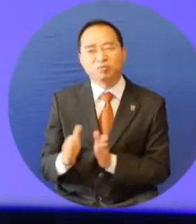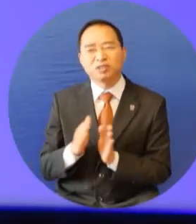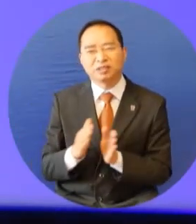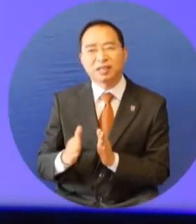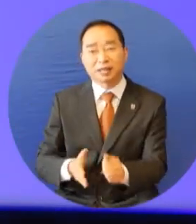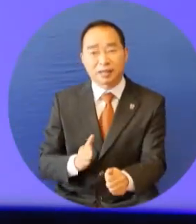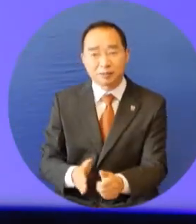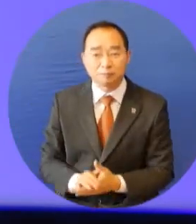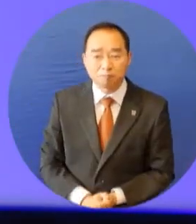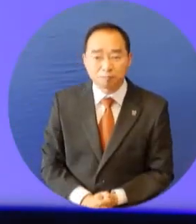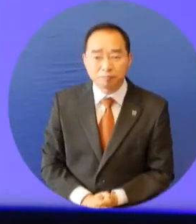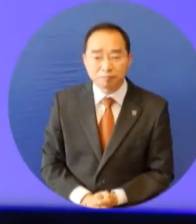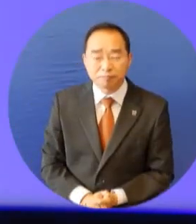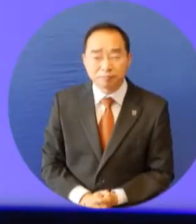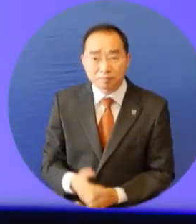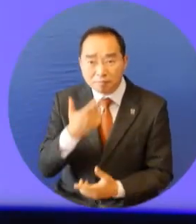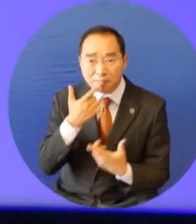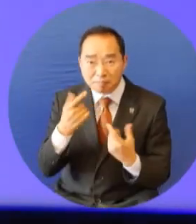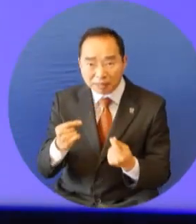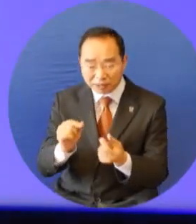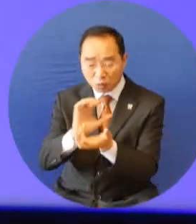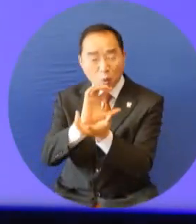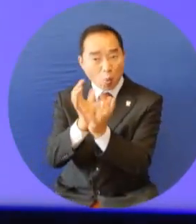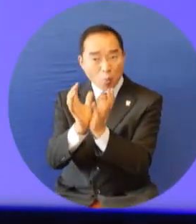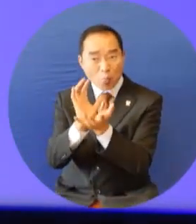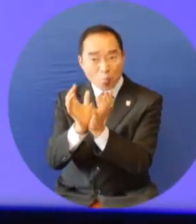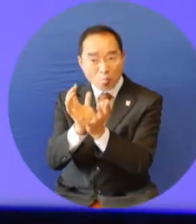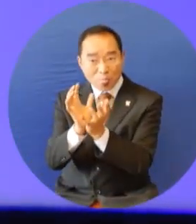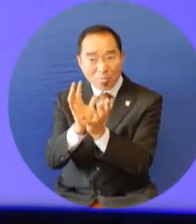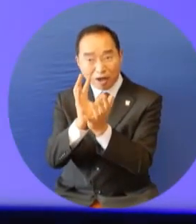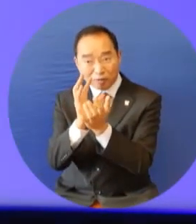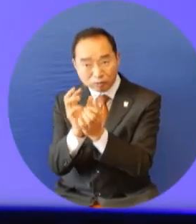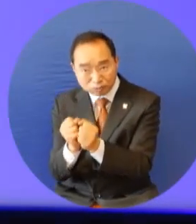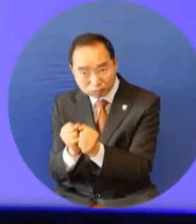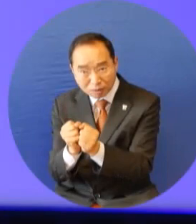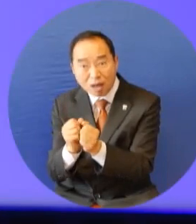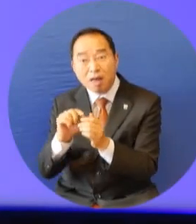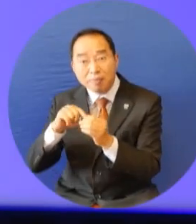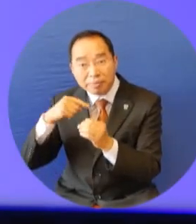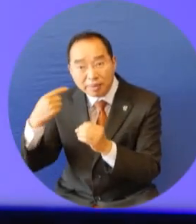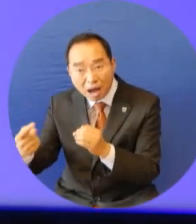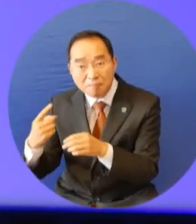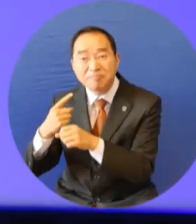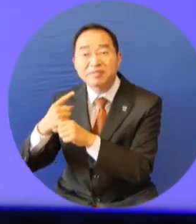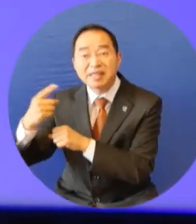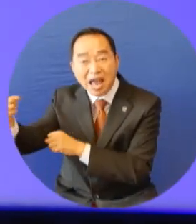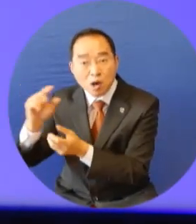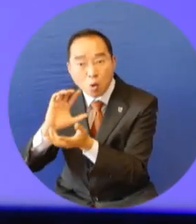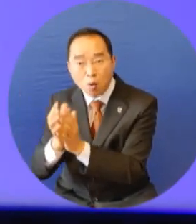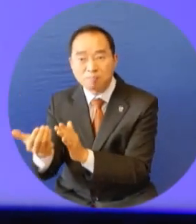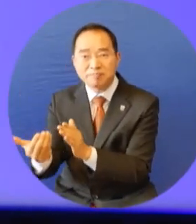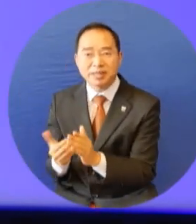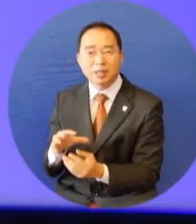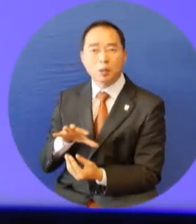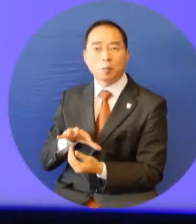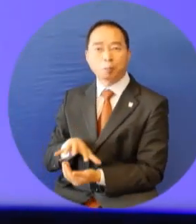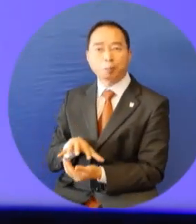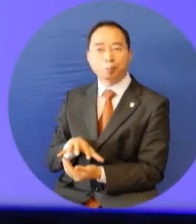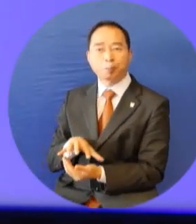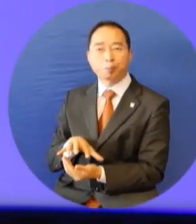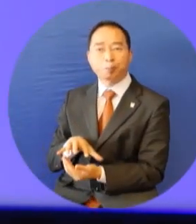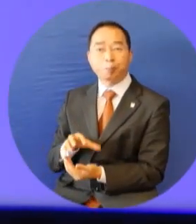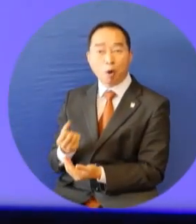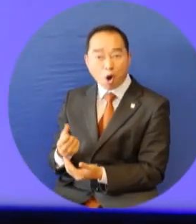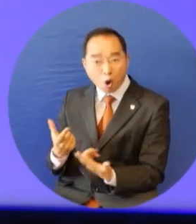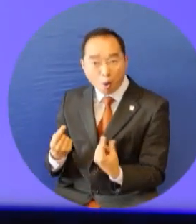있다라는 전제하에 준비하라. 마치 연이 꽃이 지고 나서 그 다음에 연을 맺어서